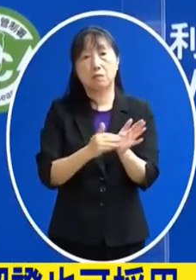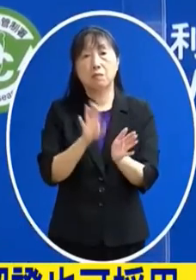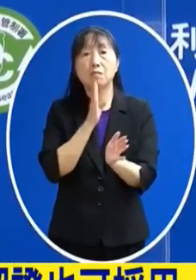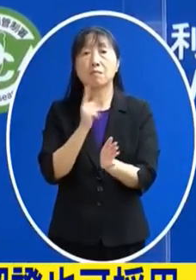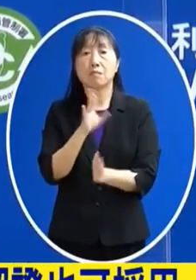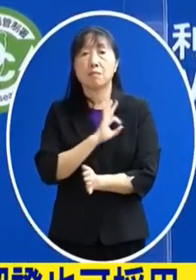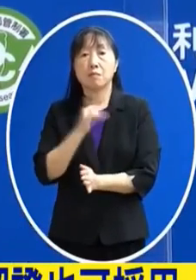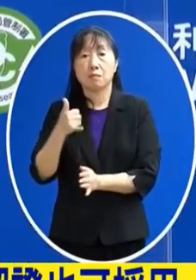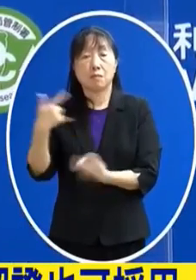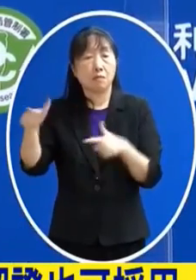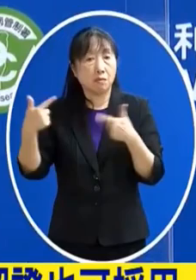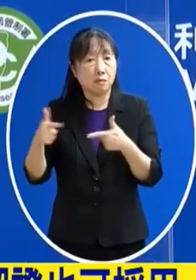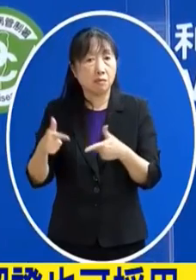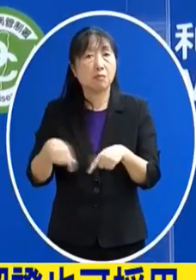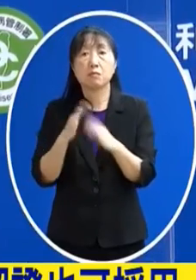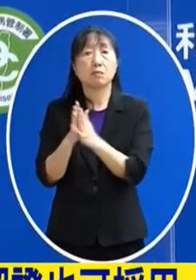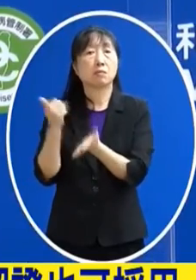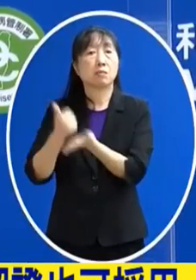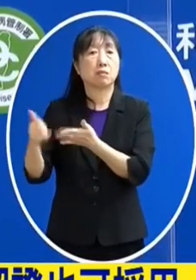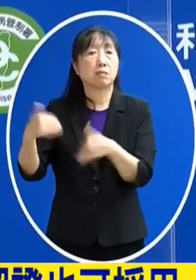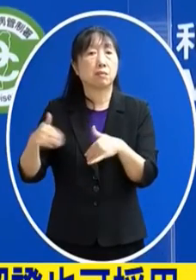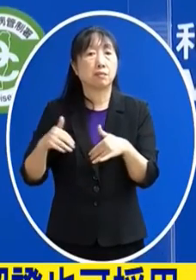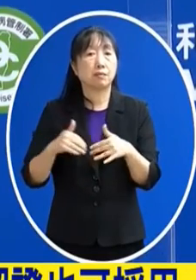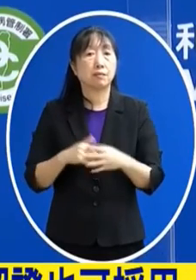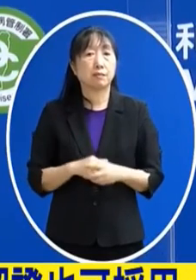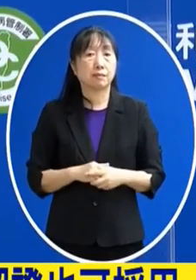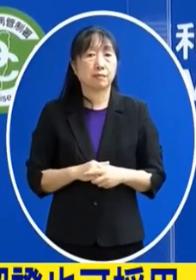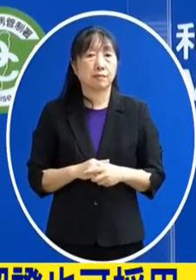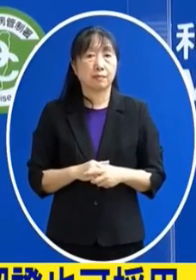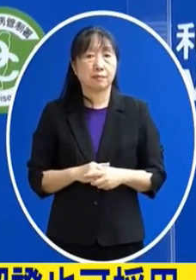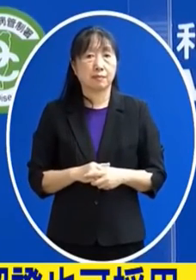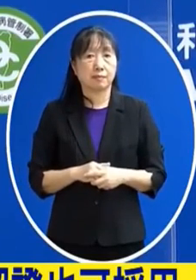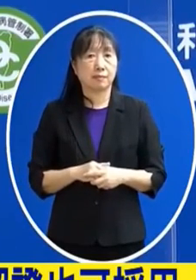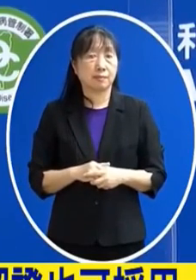能都还没有发送出去。嗯，